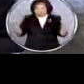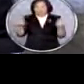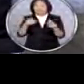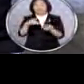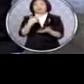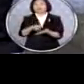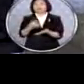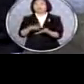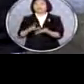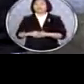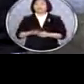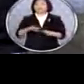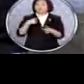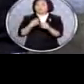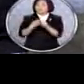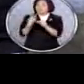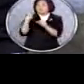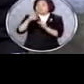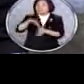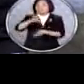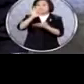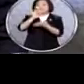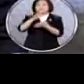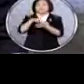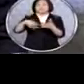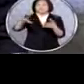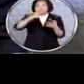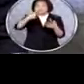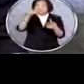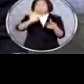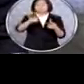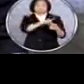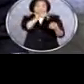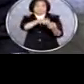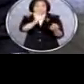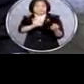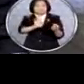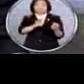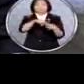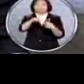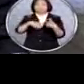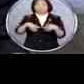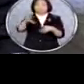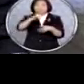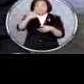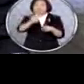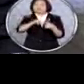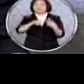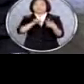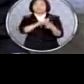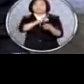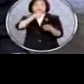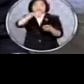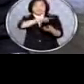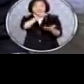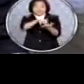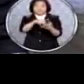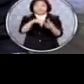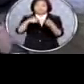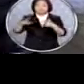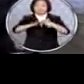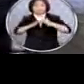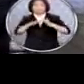们呢，在过去3年中所提出来的不统、不独、不武，我任内不谈统一，不搞台独，不用